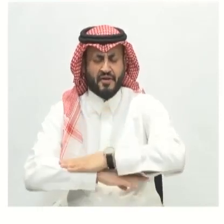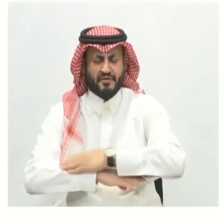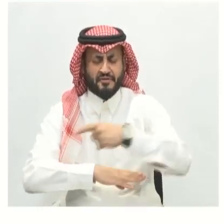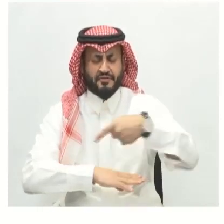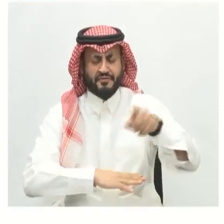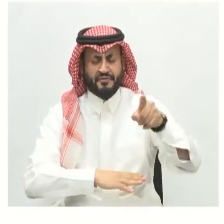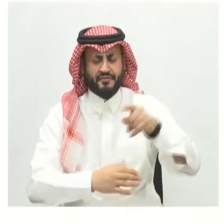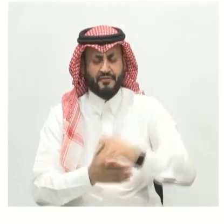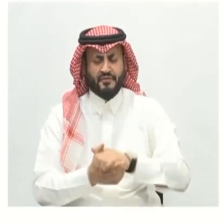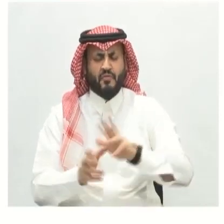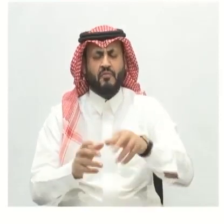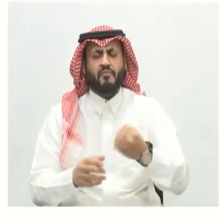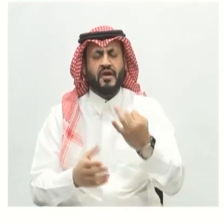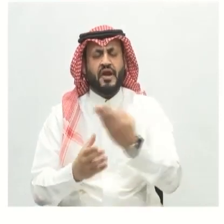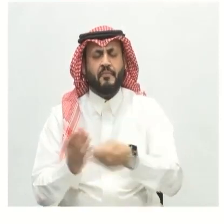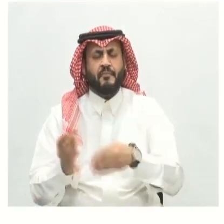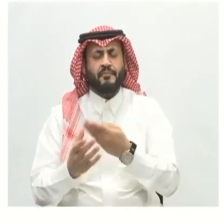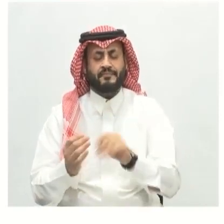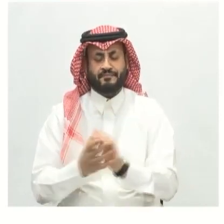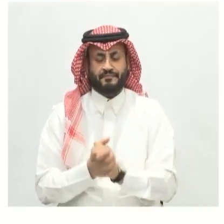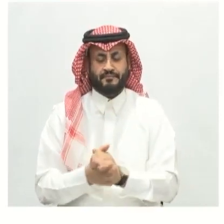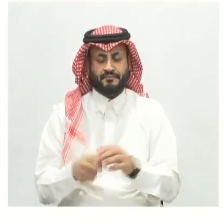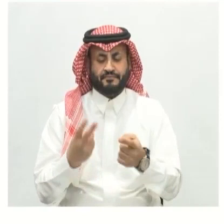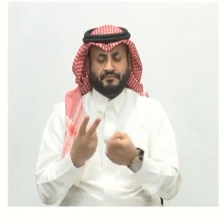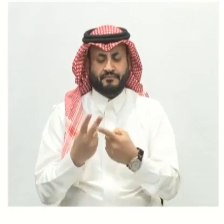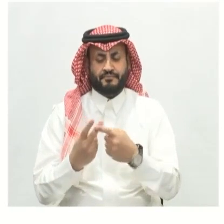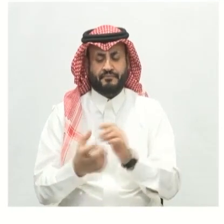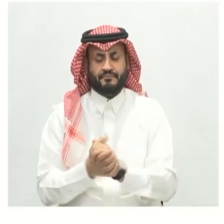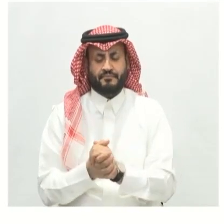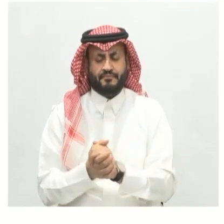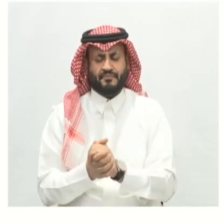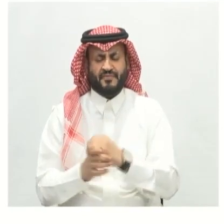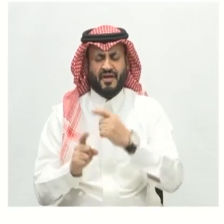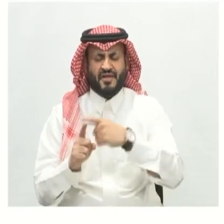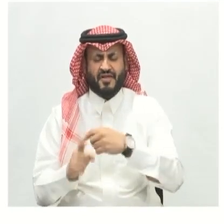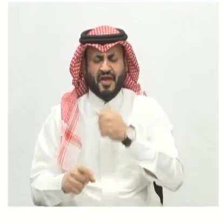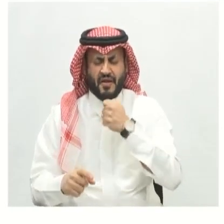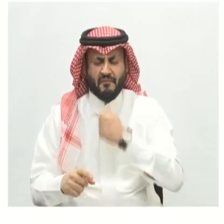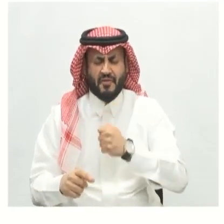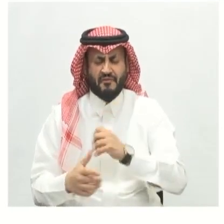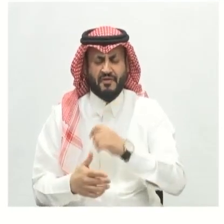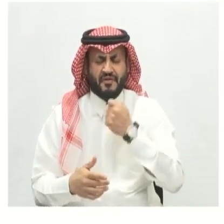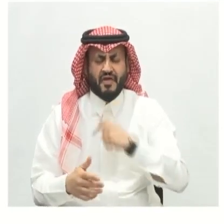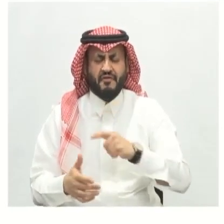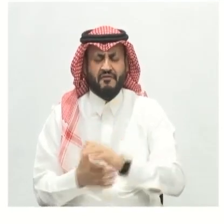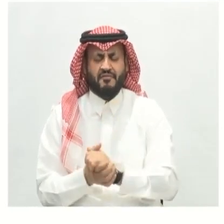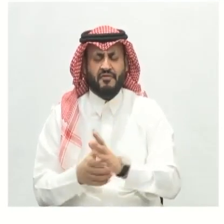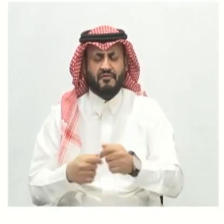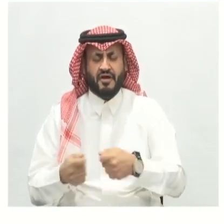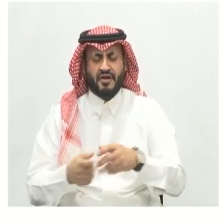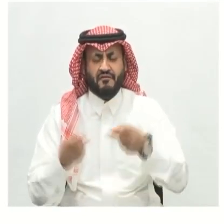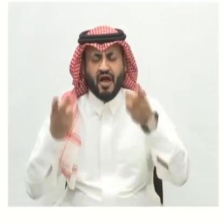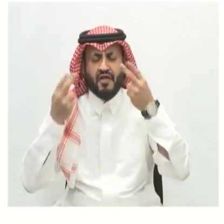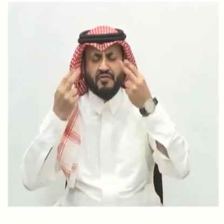الصحيحه عند كثير من الابناء ثانيا ضعف دور المؤسسات التعليميه في